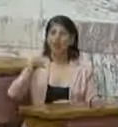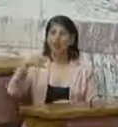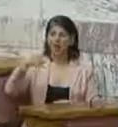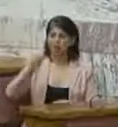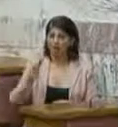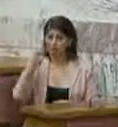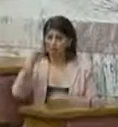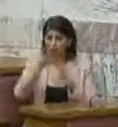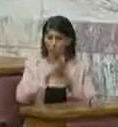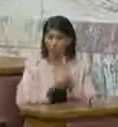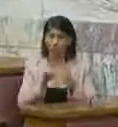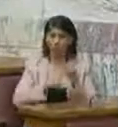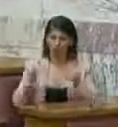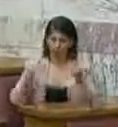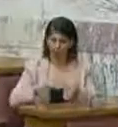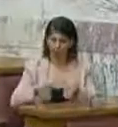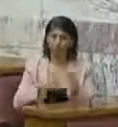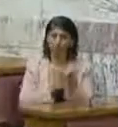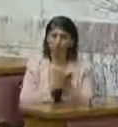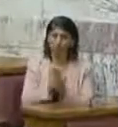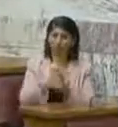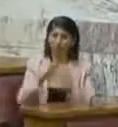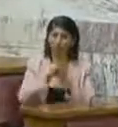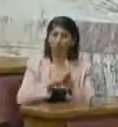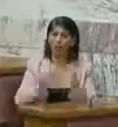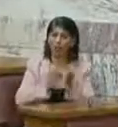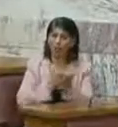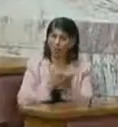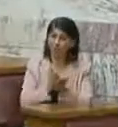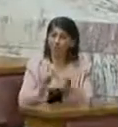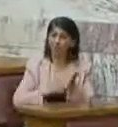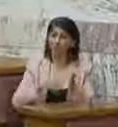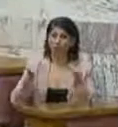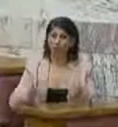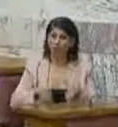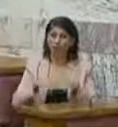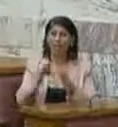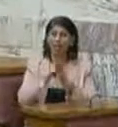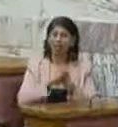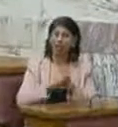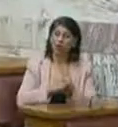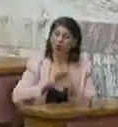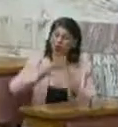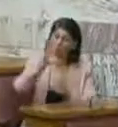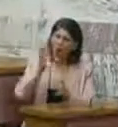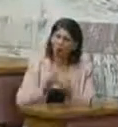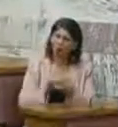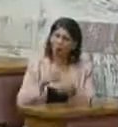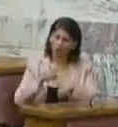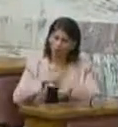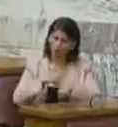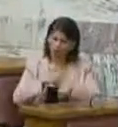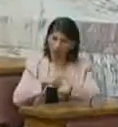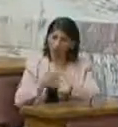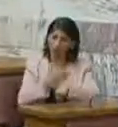υπηρετούντων το δίκαιο και τους κανόνες του δικαίου είναι να σέβεται και τους κανόνες και τους κανονισμούς, μέσα στους οποίους είναι και το ωράριο, είναι και ο